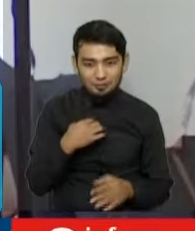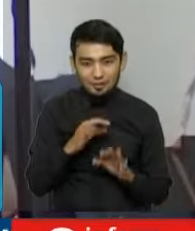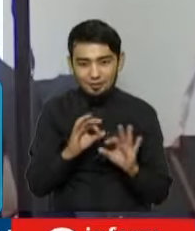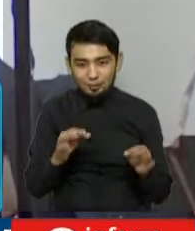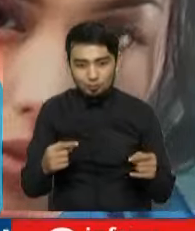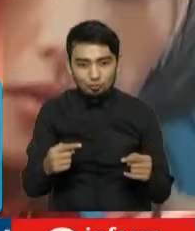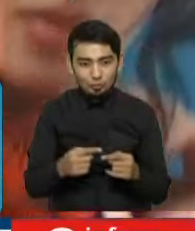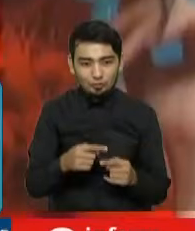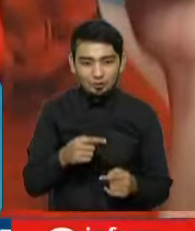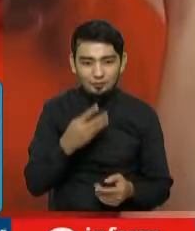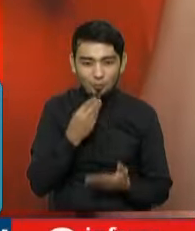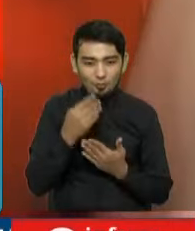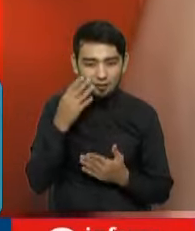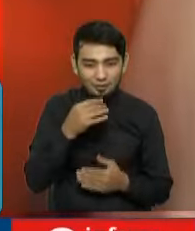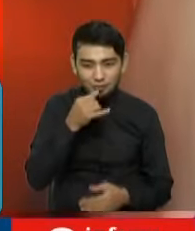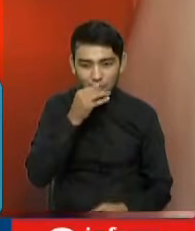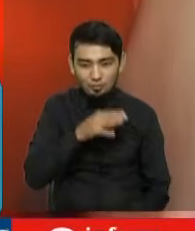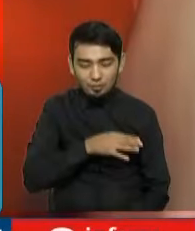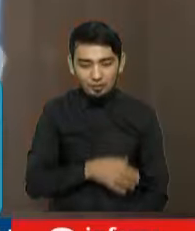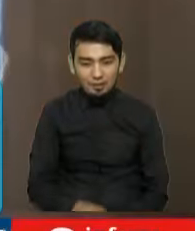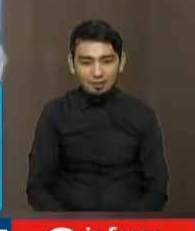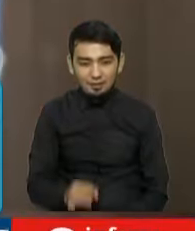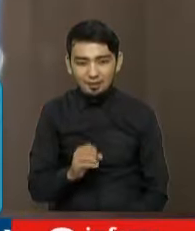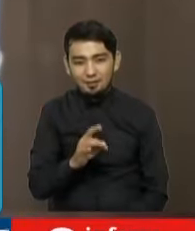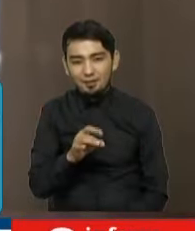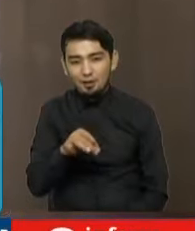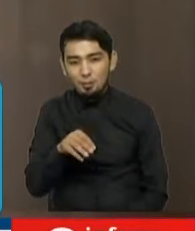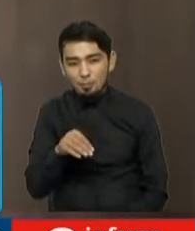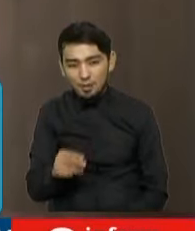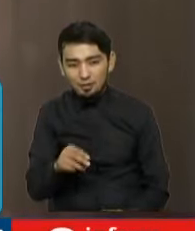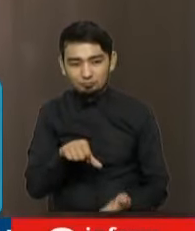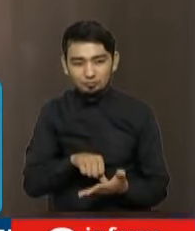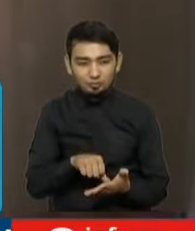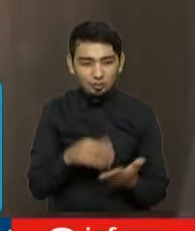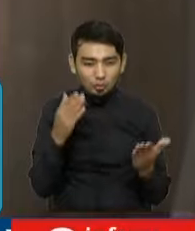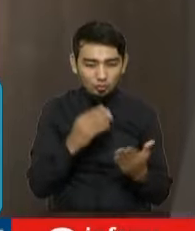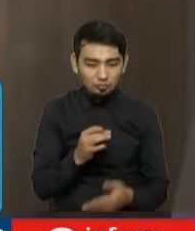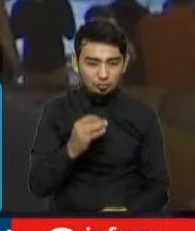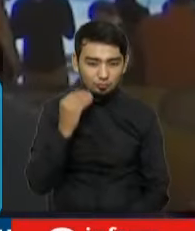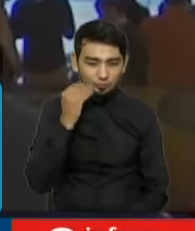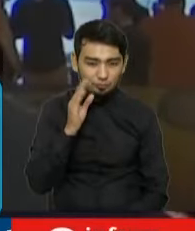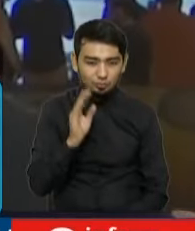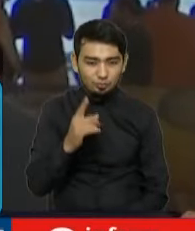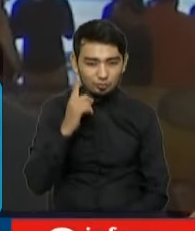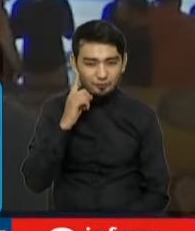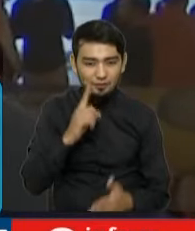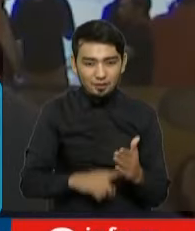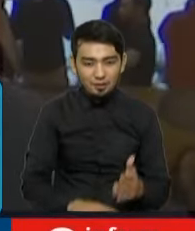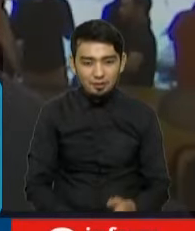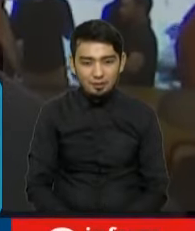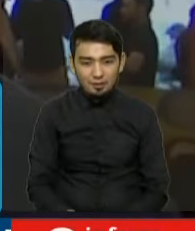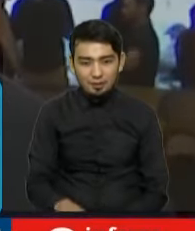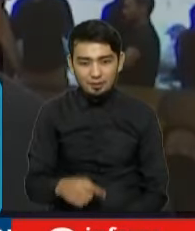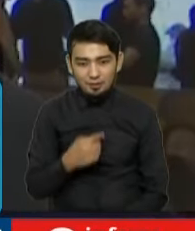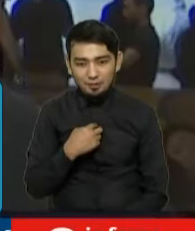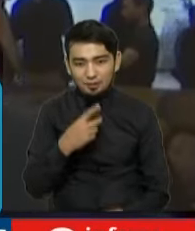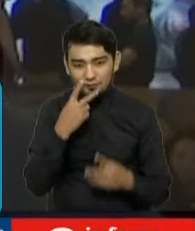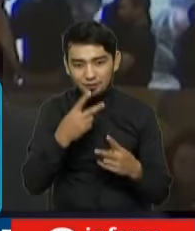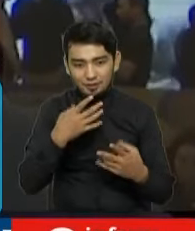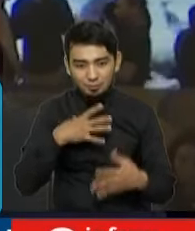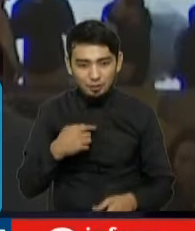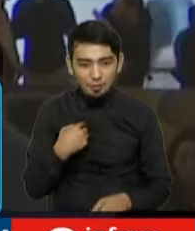алмастай болдым. Ал басты рөлді сомдаған Ермек Шымболатов та киноның үздік боларына сенімді. Мен көрген жоқпын.